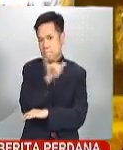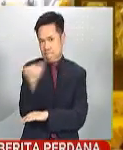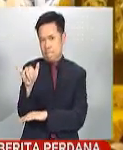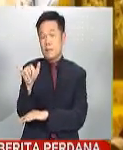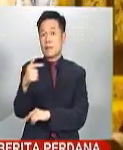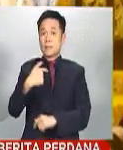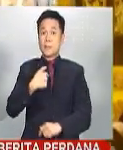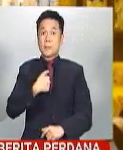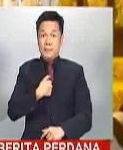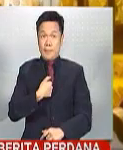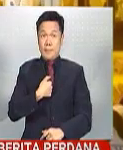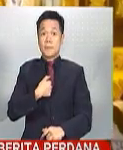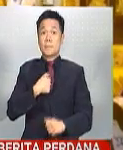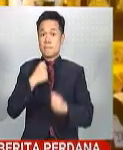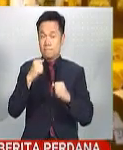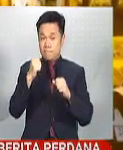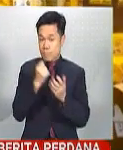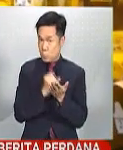Bahawa saya